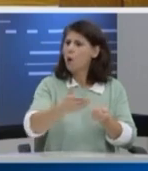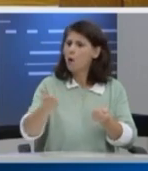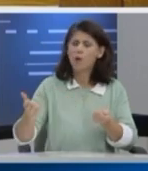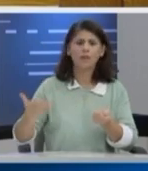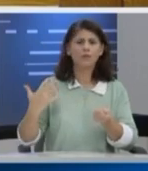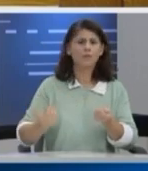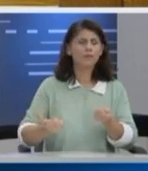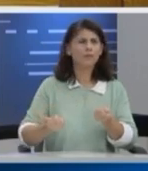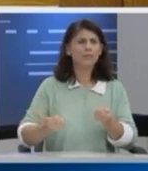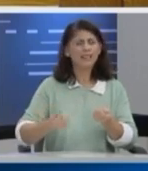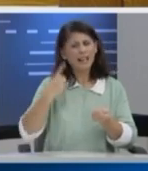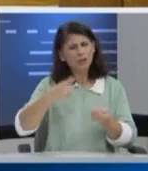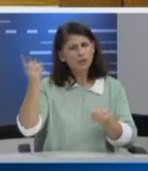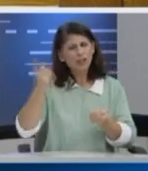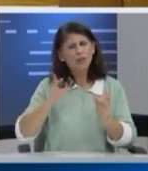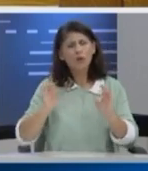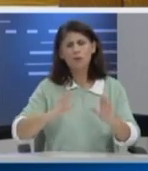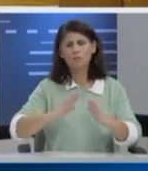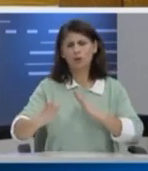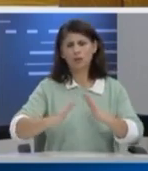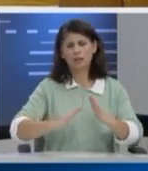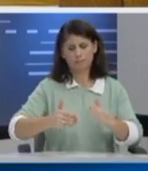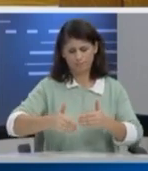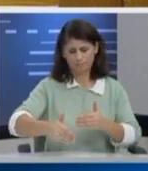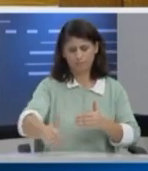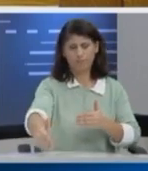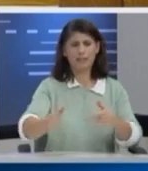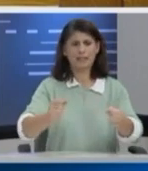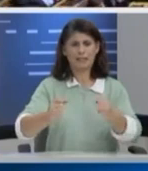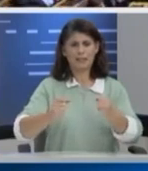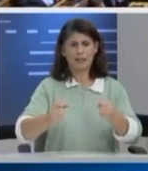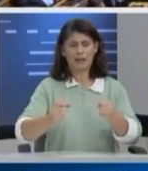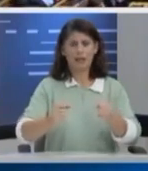αυτών που μείναν απολύτως απροστάτευτοι μπροστά στην κρίση.